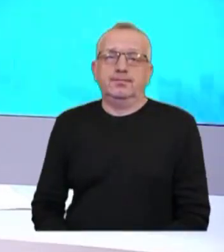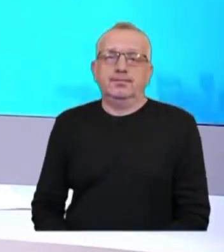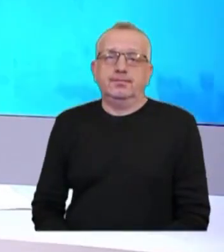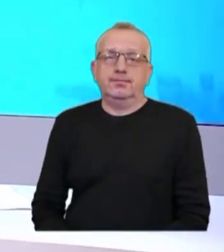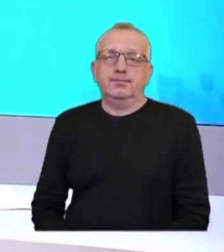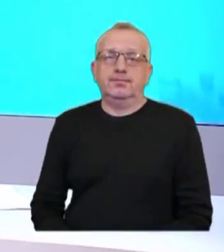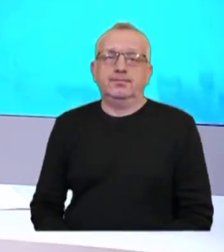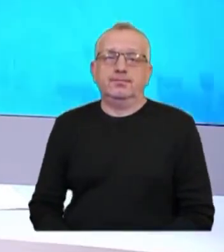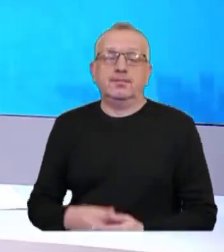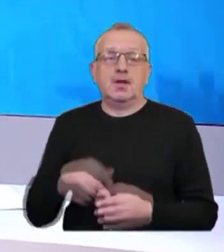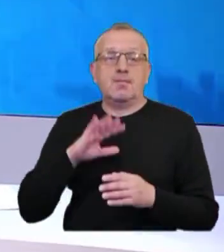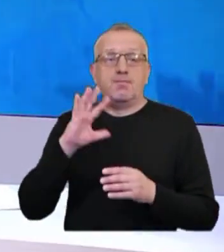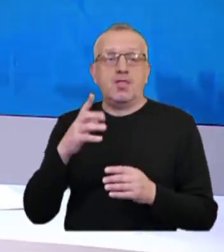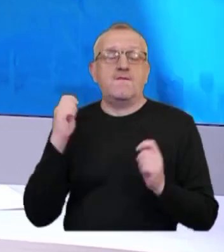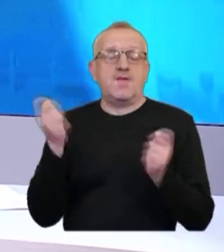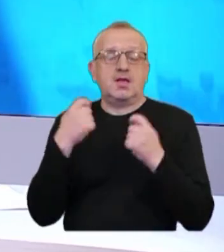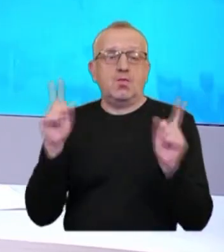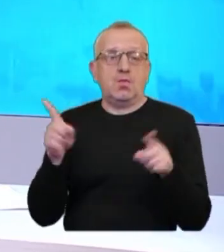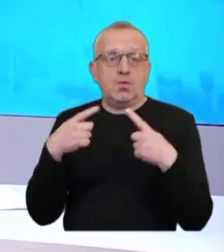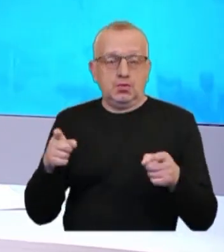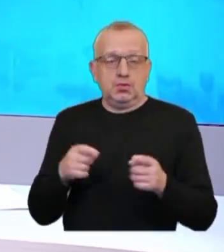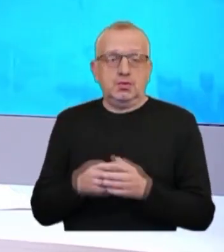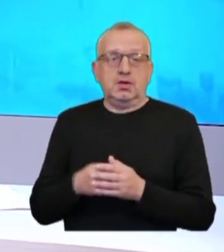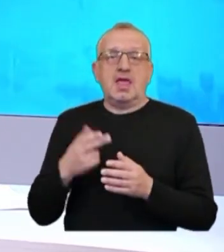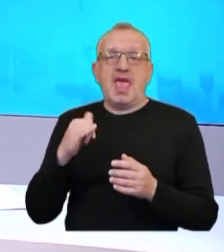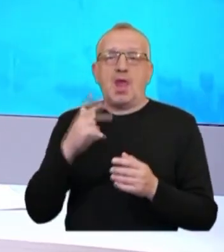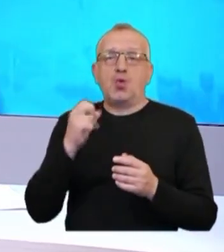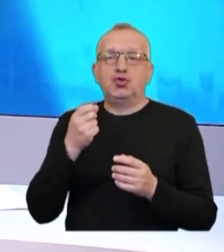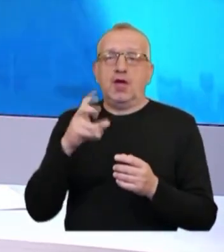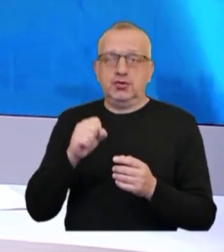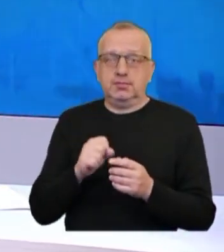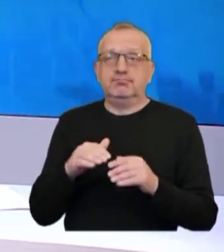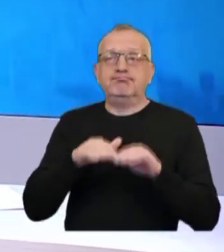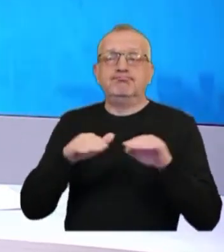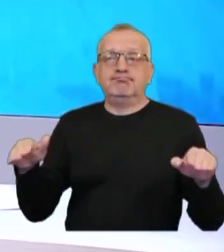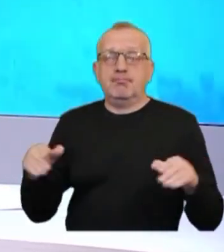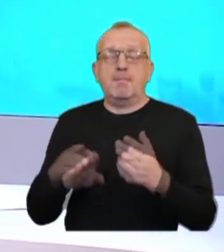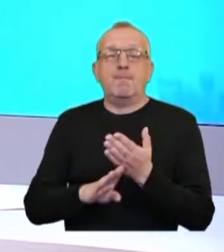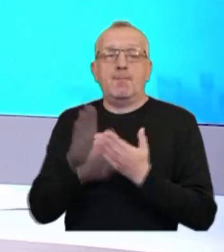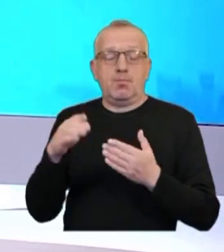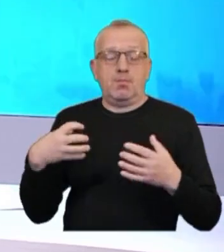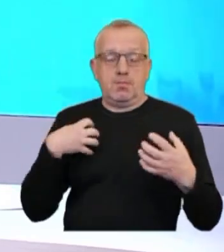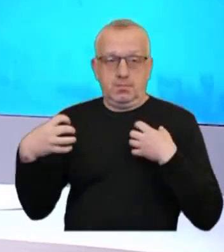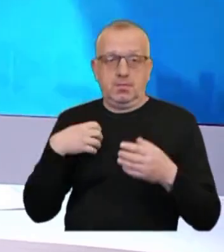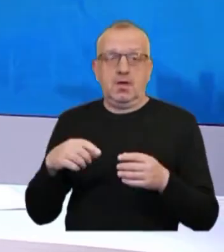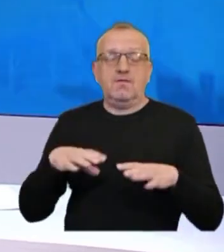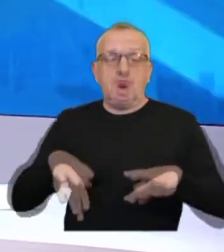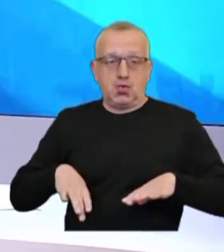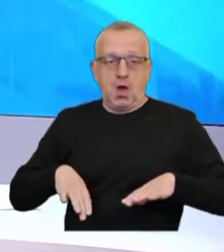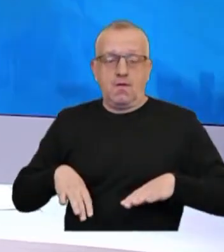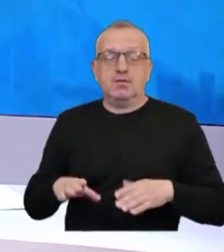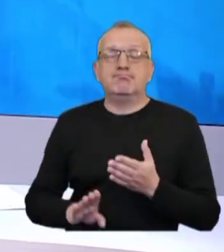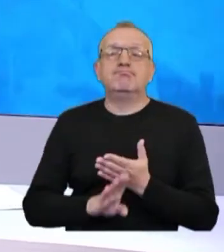Za nami piąty festiwal muzyczny imienia Jana Kusiewicza. Na scenie zespołu państwowych szkół muzycznych w Jarosławiu zaprezentowało się